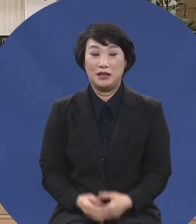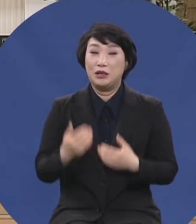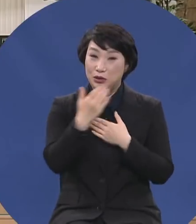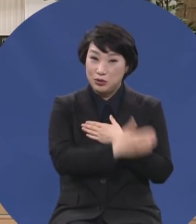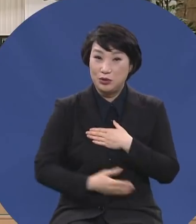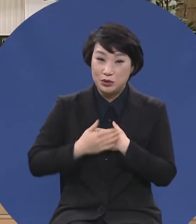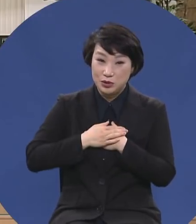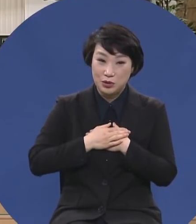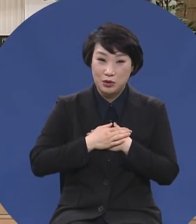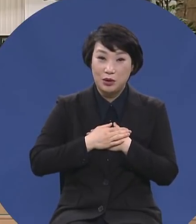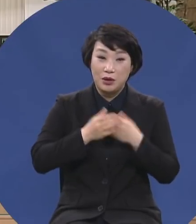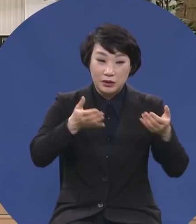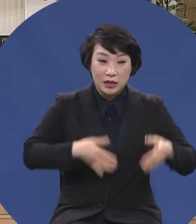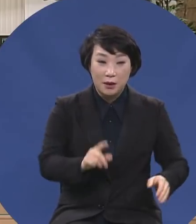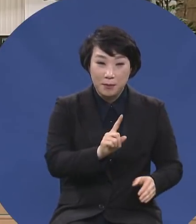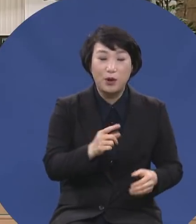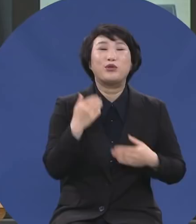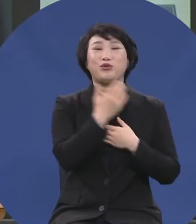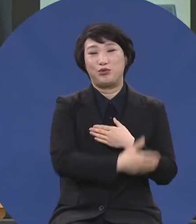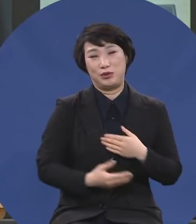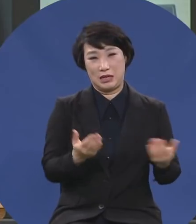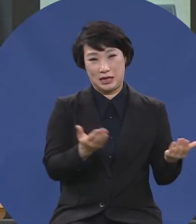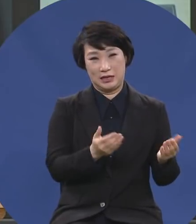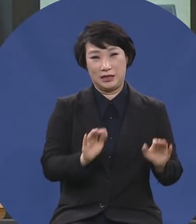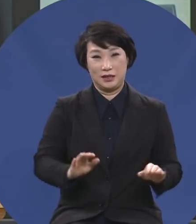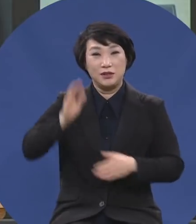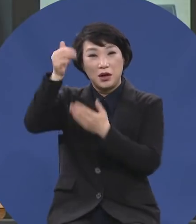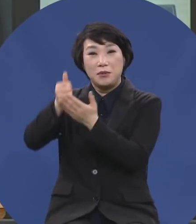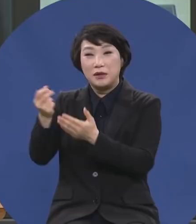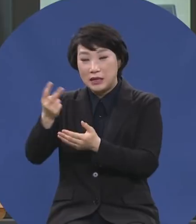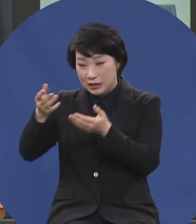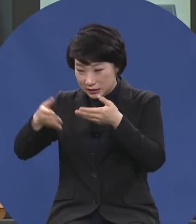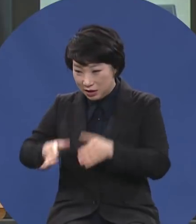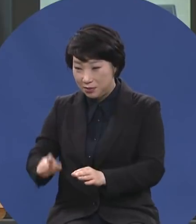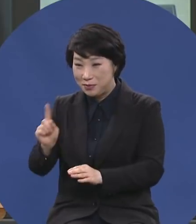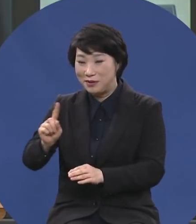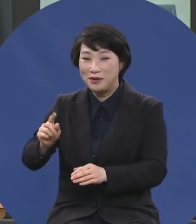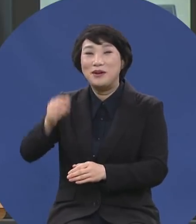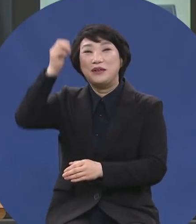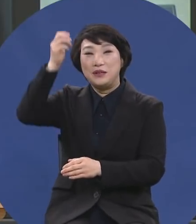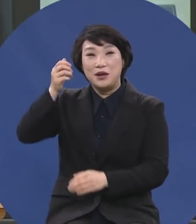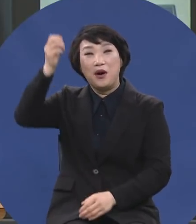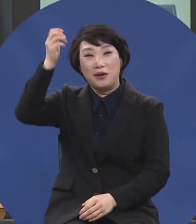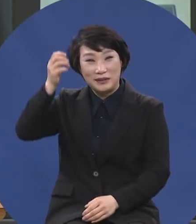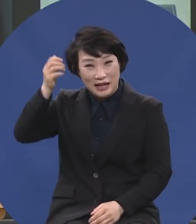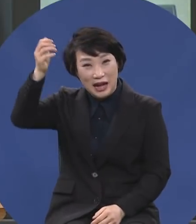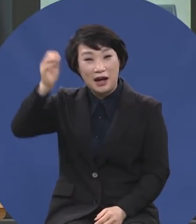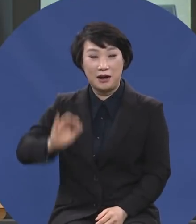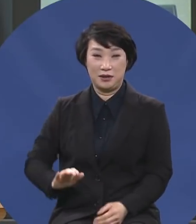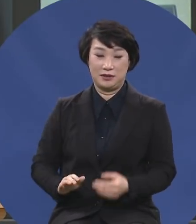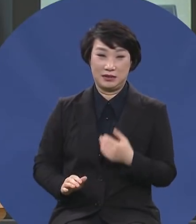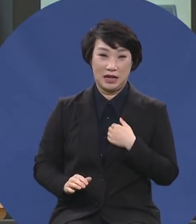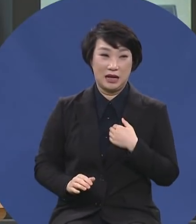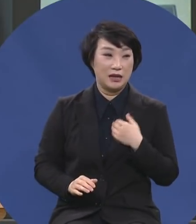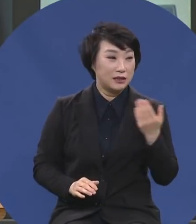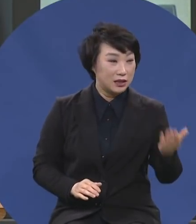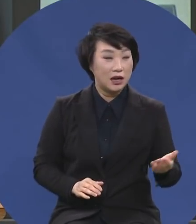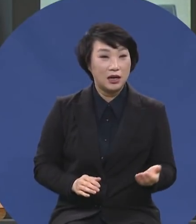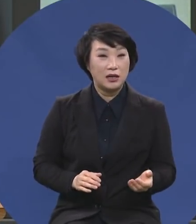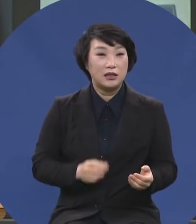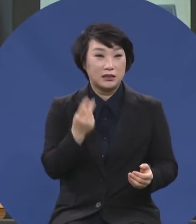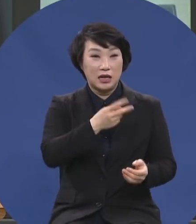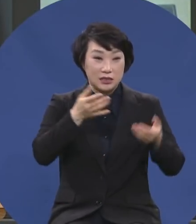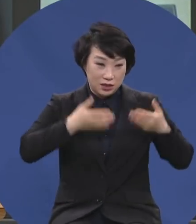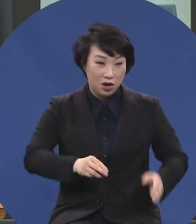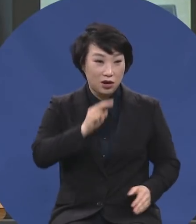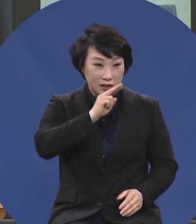육으로 난 것은 육이요 성령으로 난 것은 영이니 내가 네게